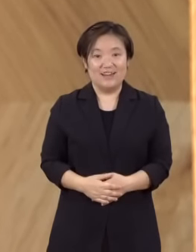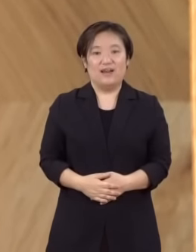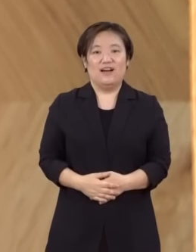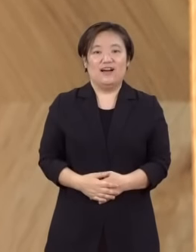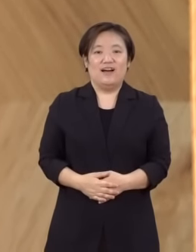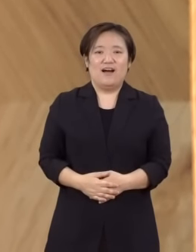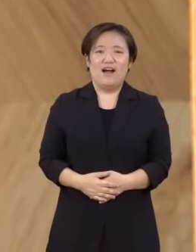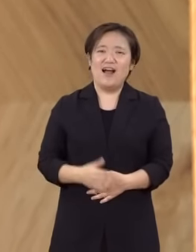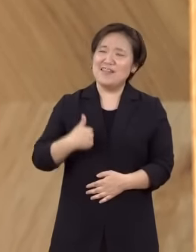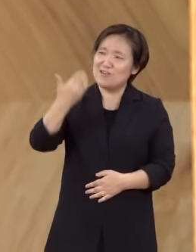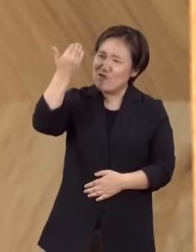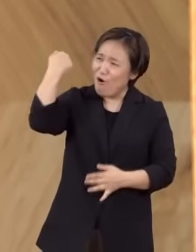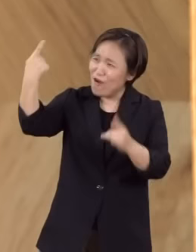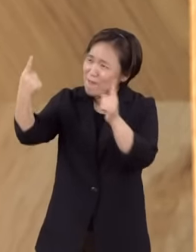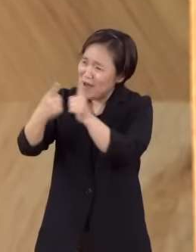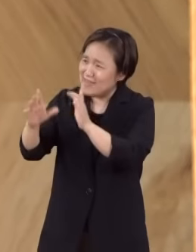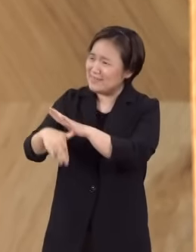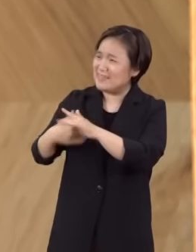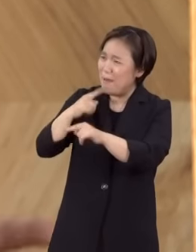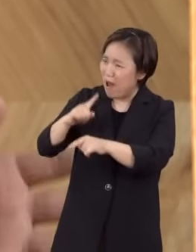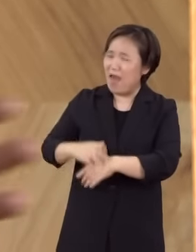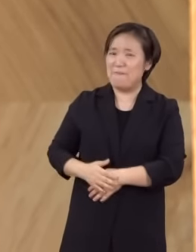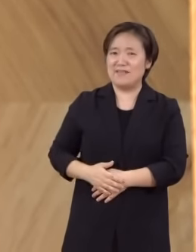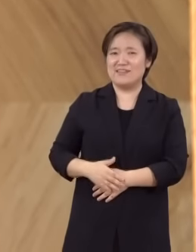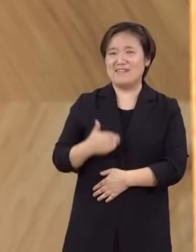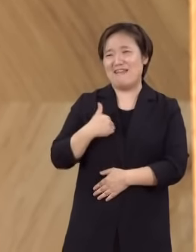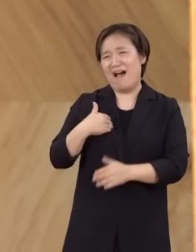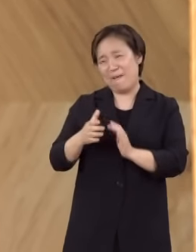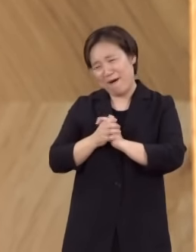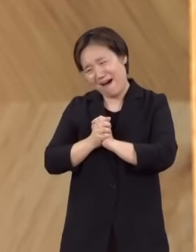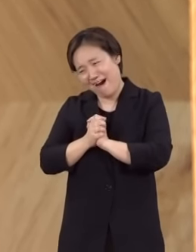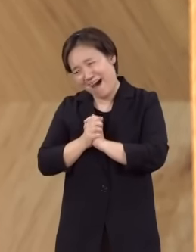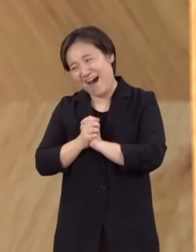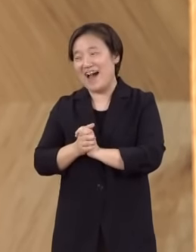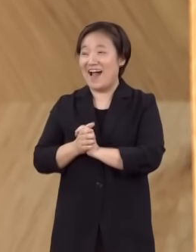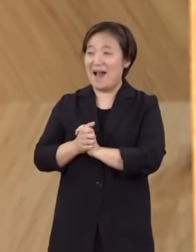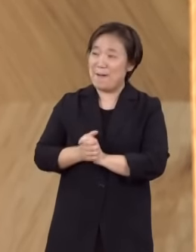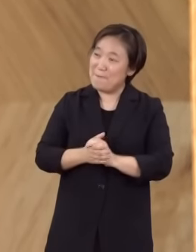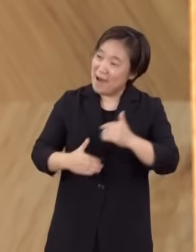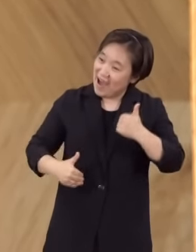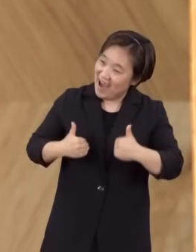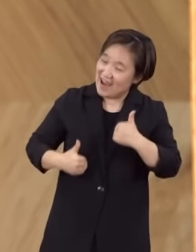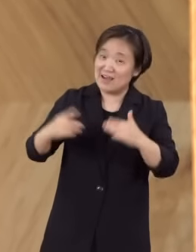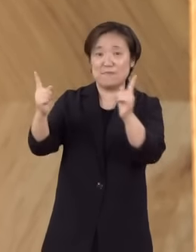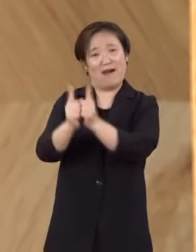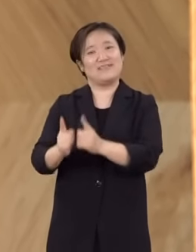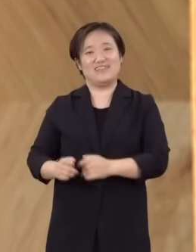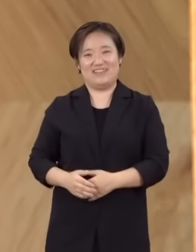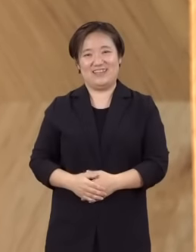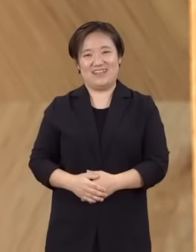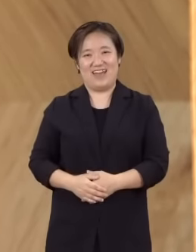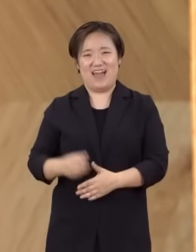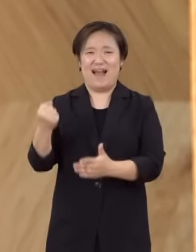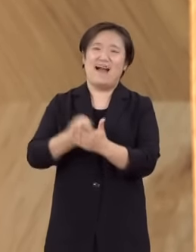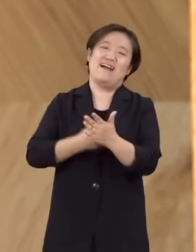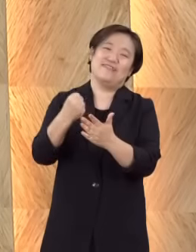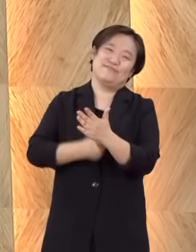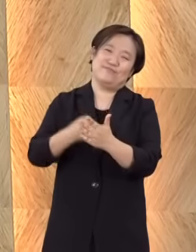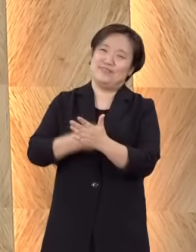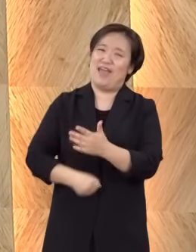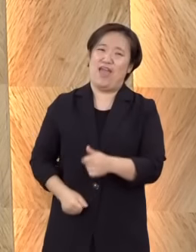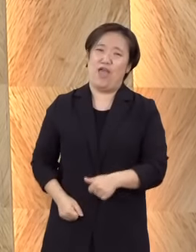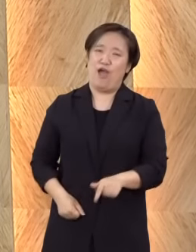그때 그 이야기 주인공이에요라고 얘기해 주셨으면 아 제가 더 반갑고 또 몇 마디 좀 대화 좀 더 했을 텐데